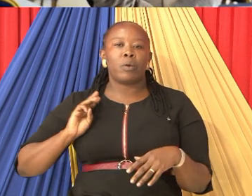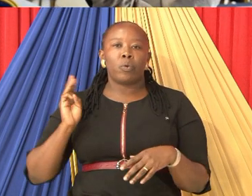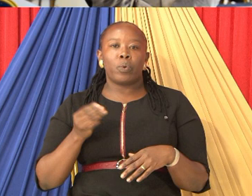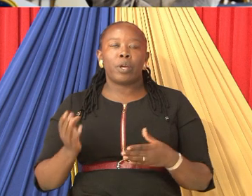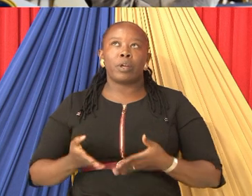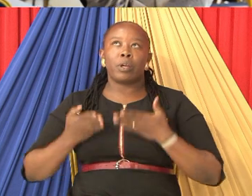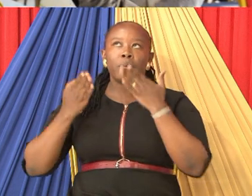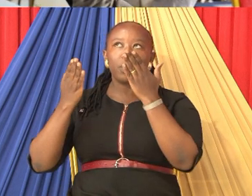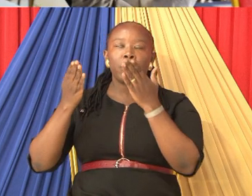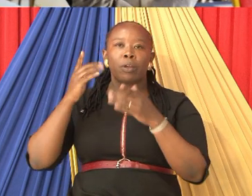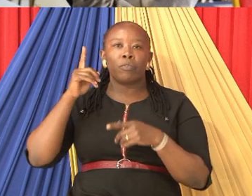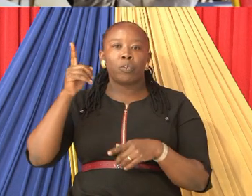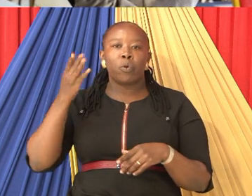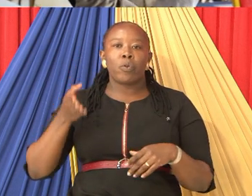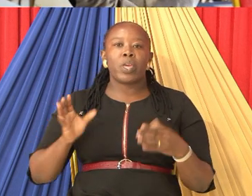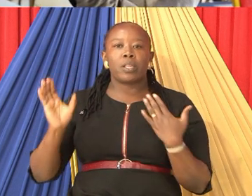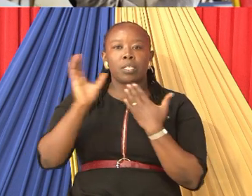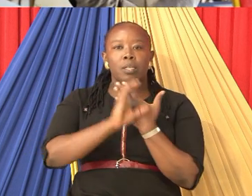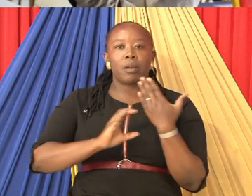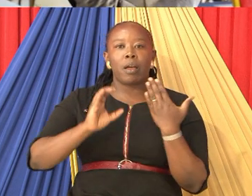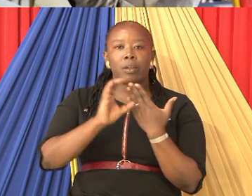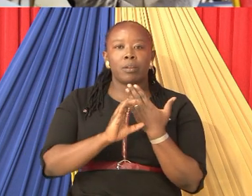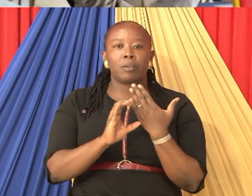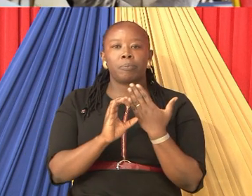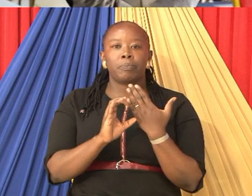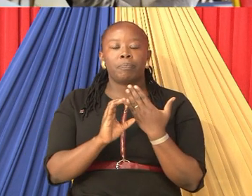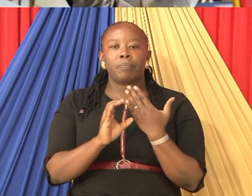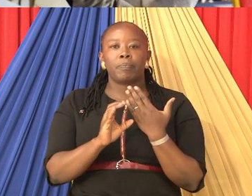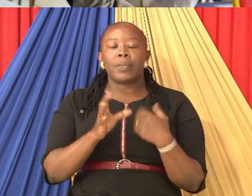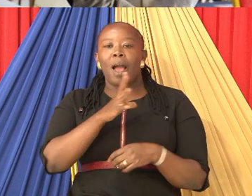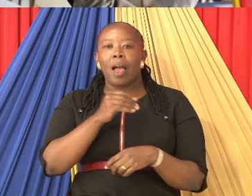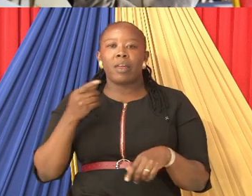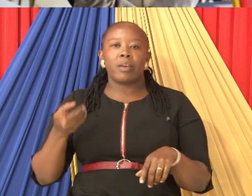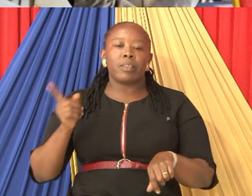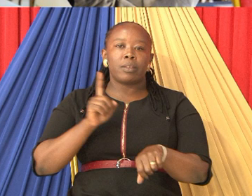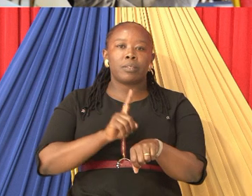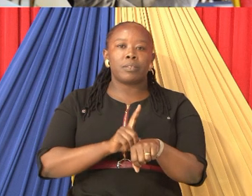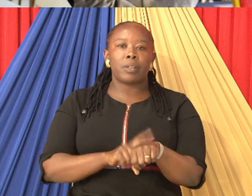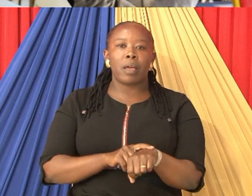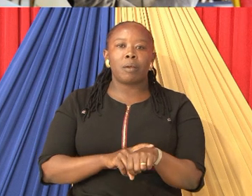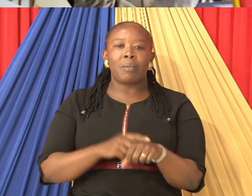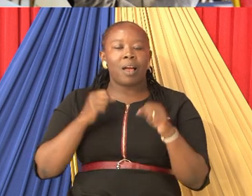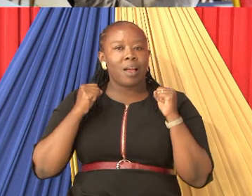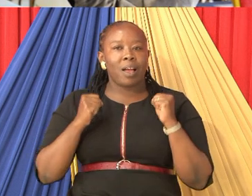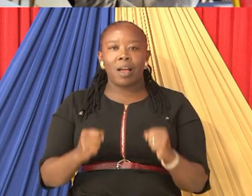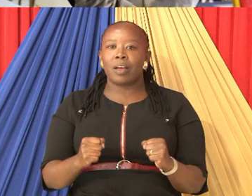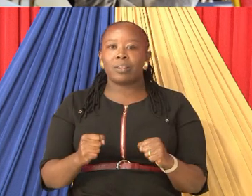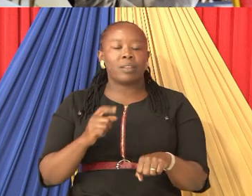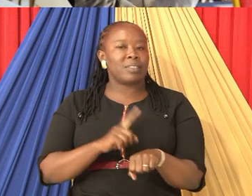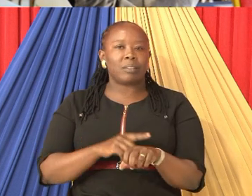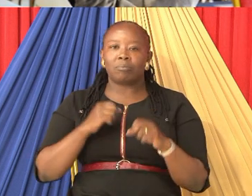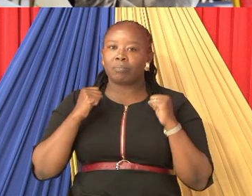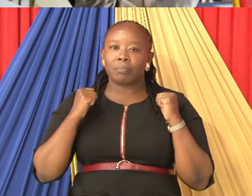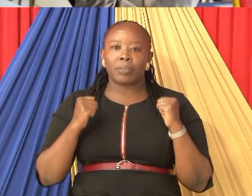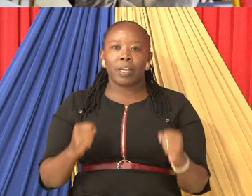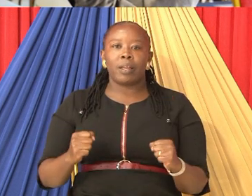ndiye ulitupatia nchi ya baraka. Lakini Baba, wakati huu mgumu, umesema tukikuita